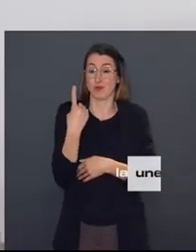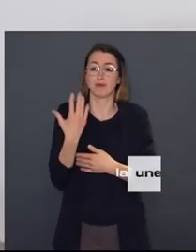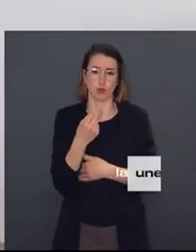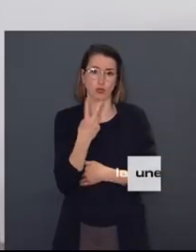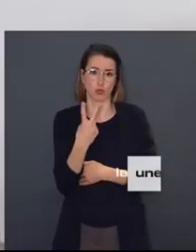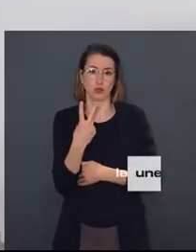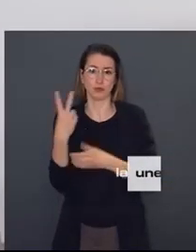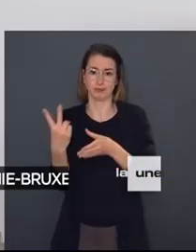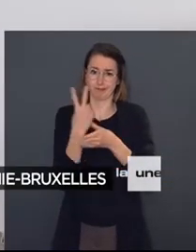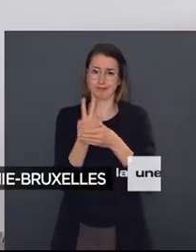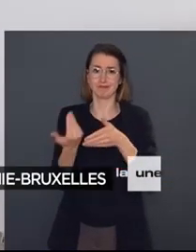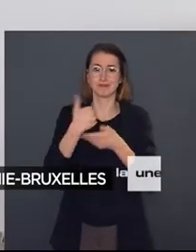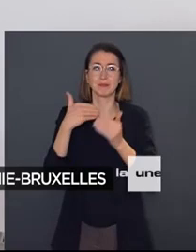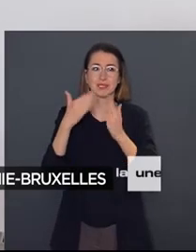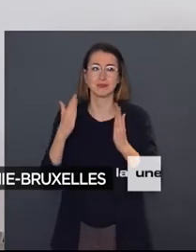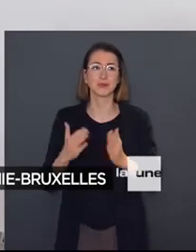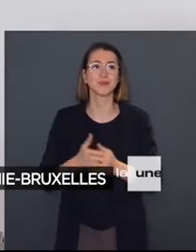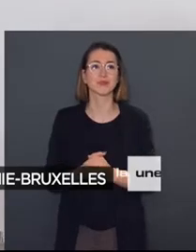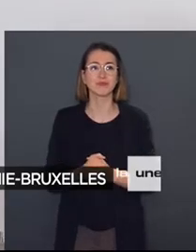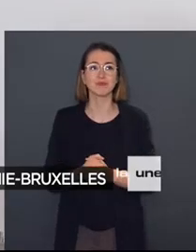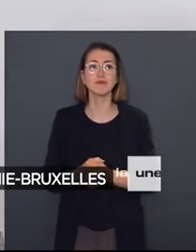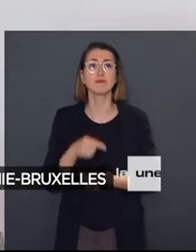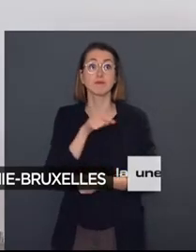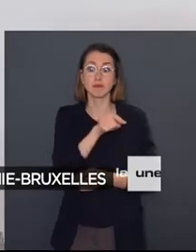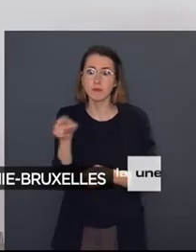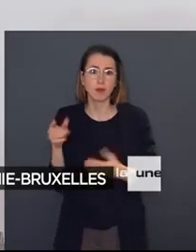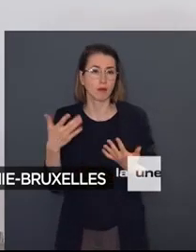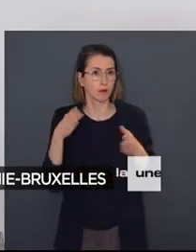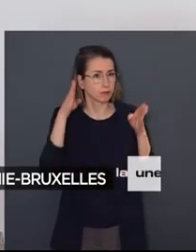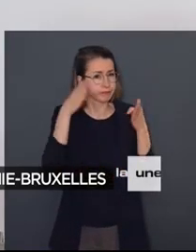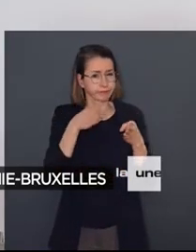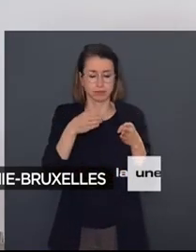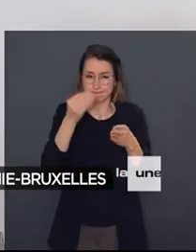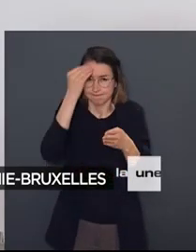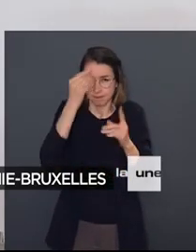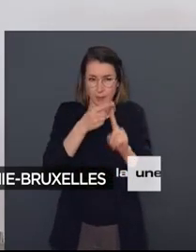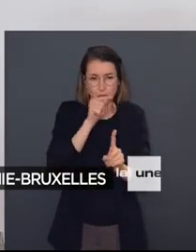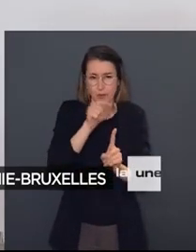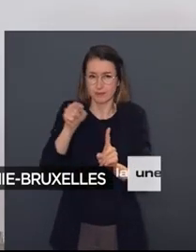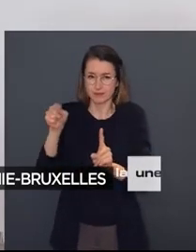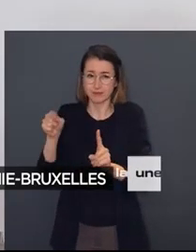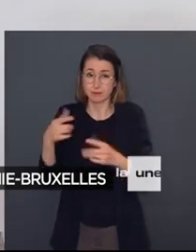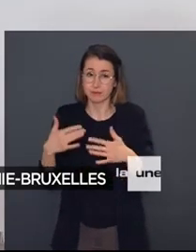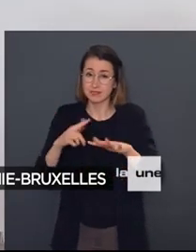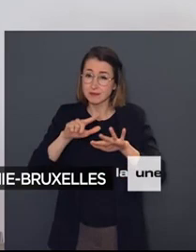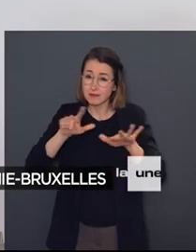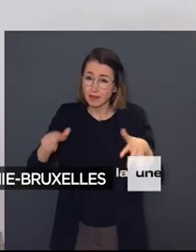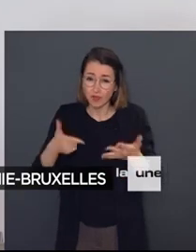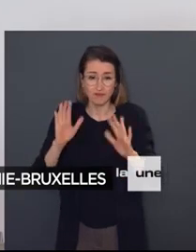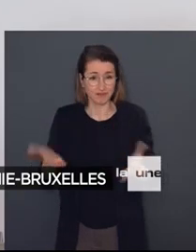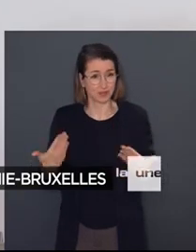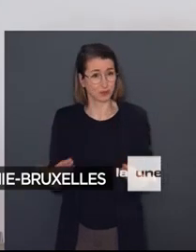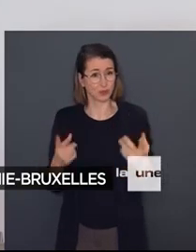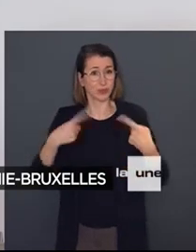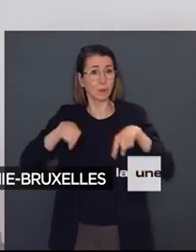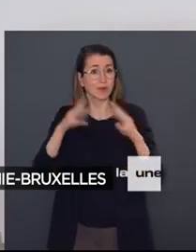on discute pendant 7 heures en Codeco, en réunion comme ce matin. On n'oublie personne, mais ce n'est pas simple de trouver, cet équilibre.